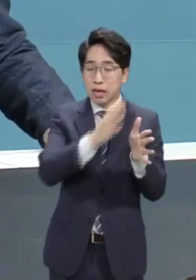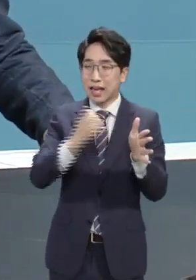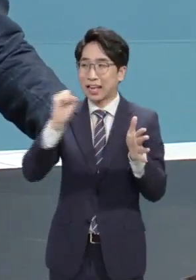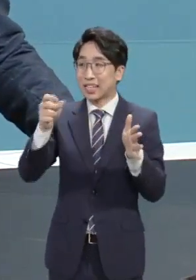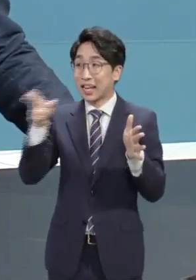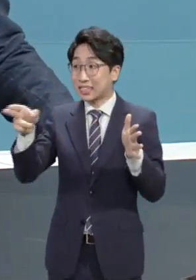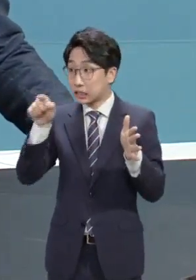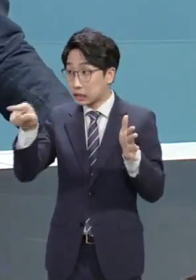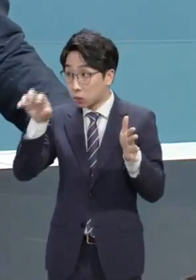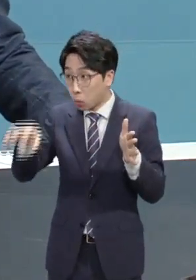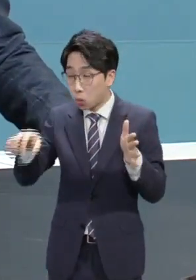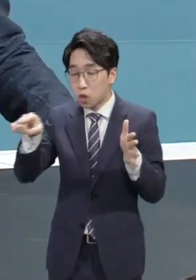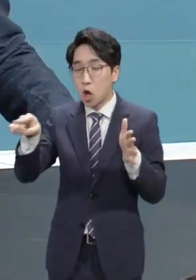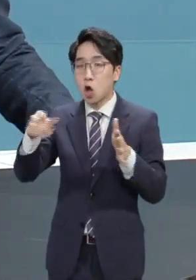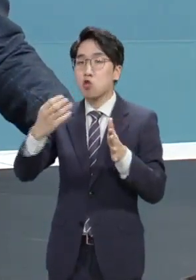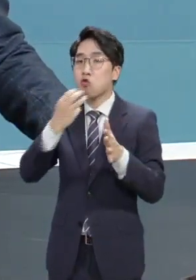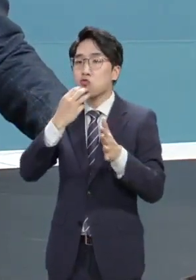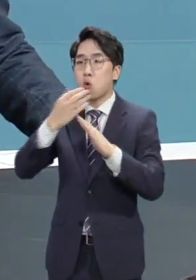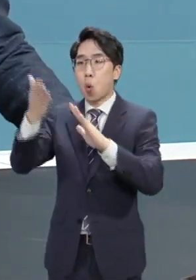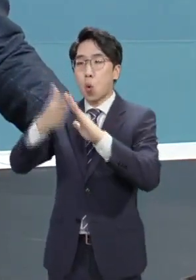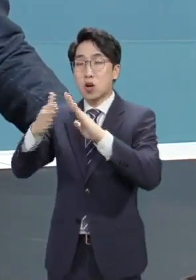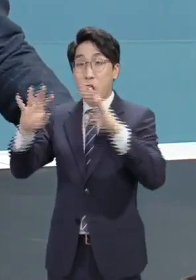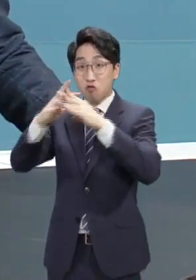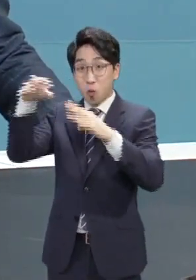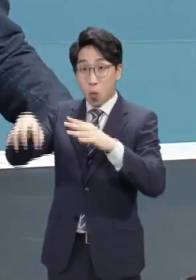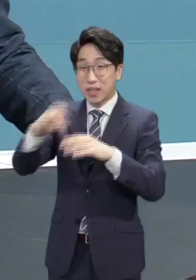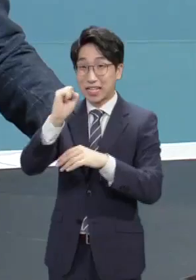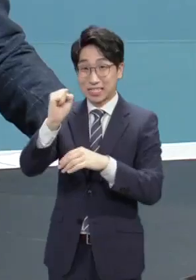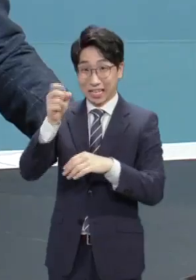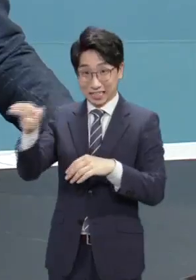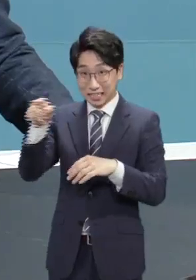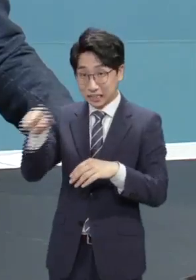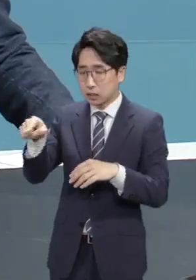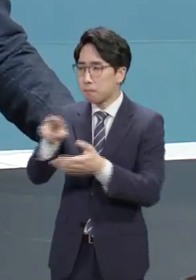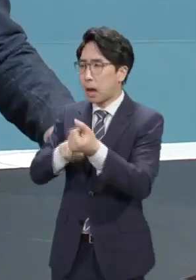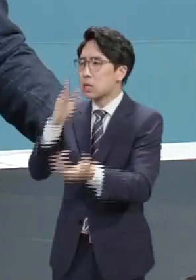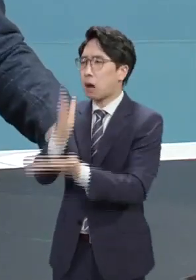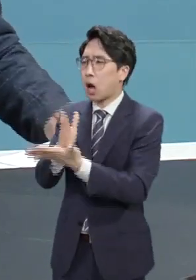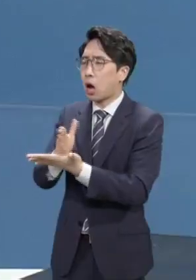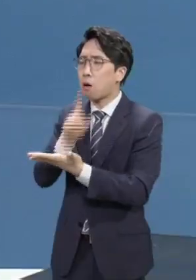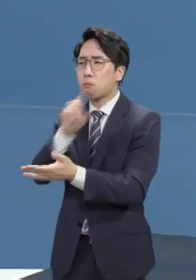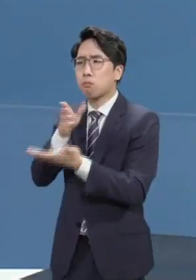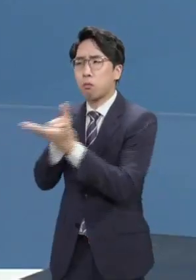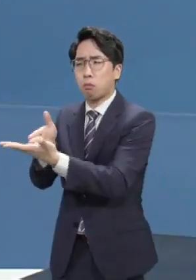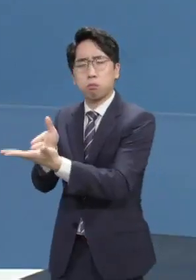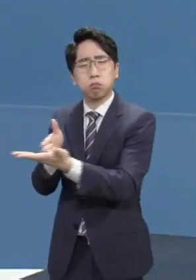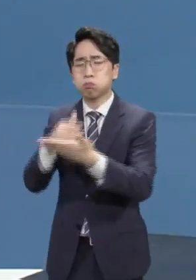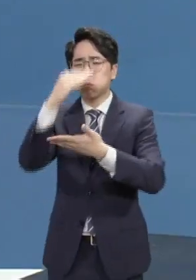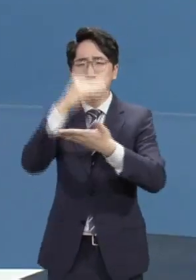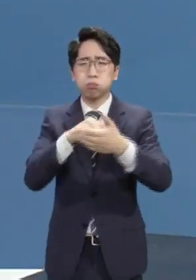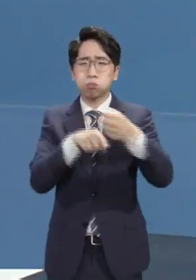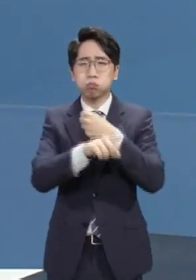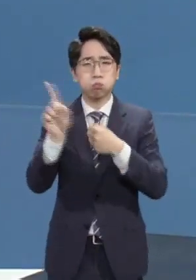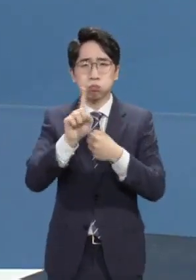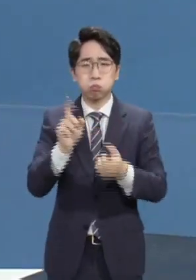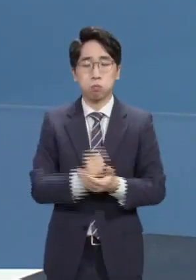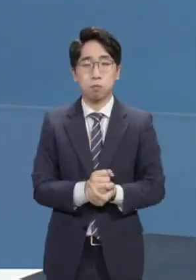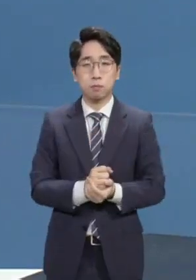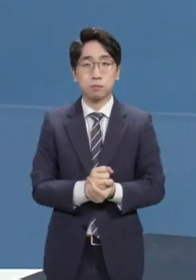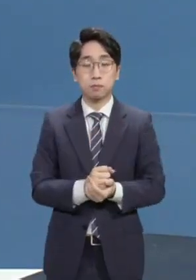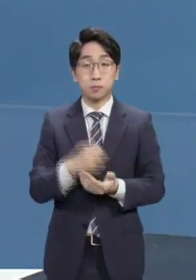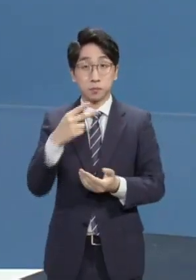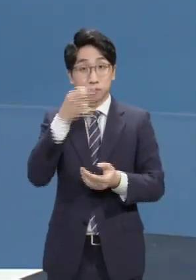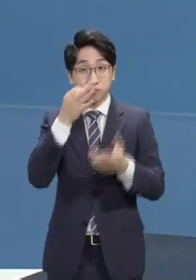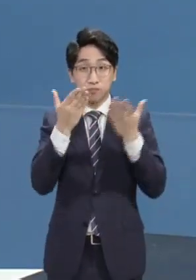공문을 보냈다 면서 내용이 뭡니까 화면을 보시면 좀 설명을 좀 해 드릴까 합니다 아 또 4 곡물 좀 저희가 보여드릴